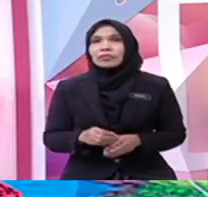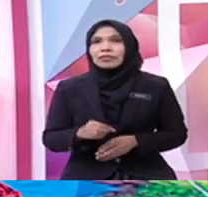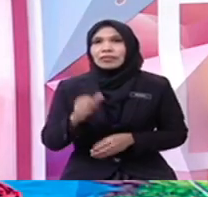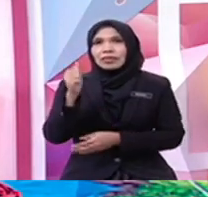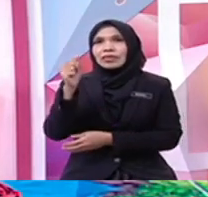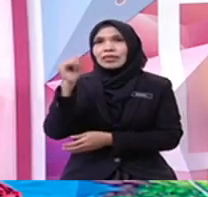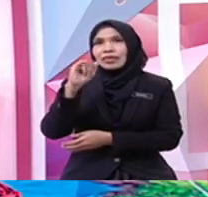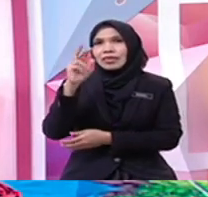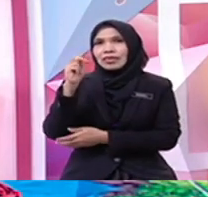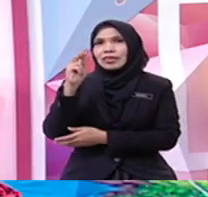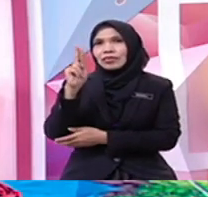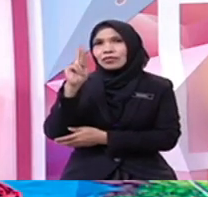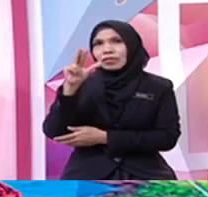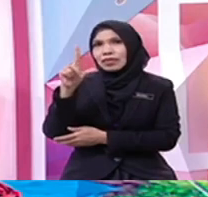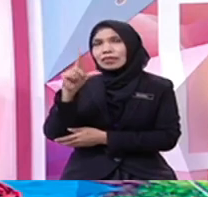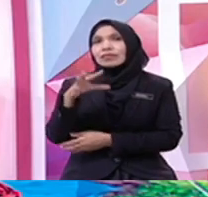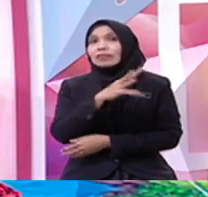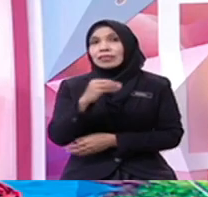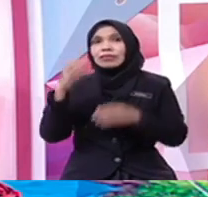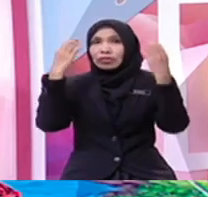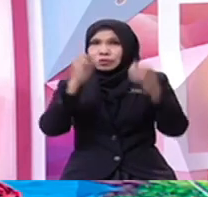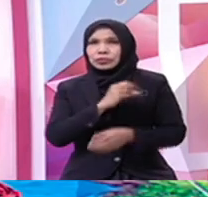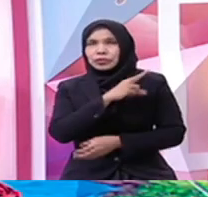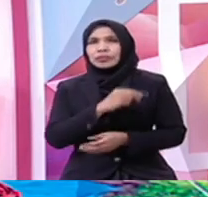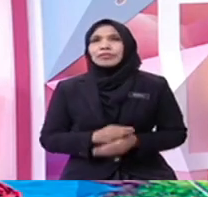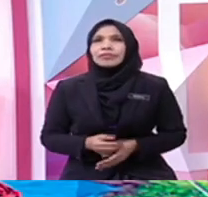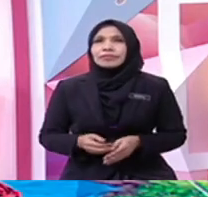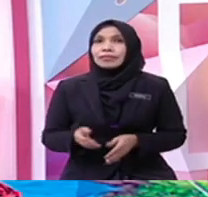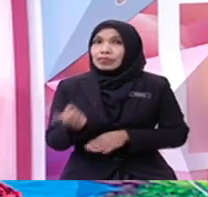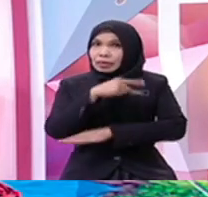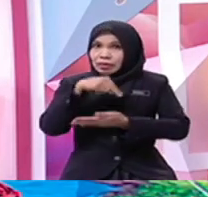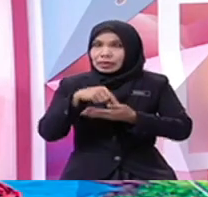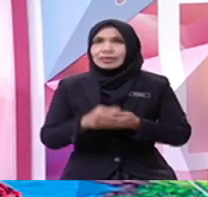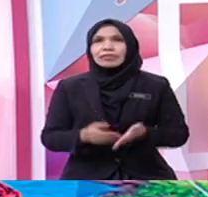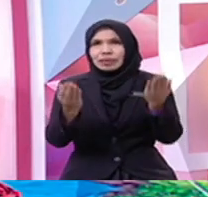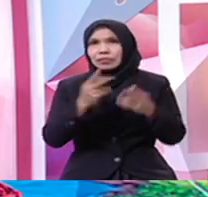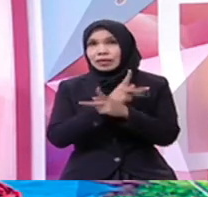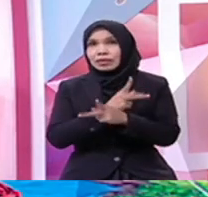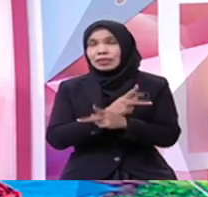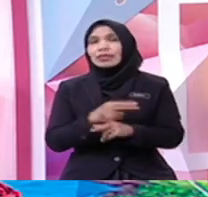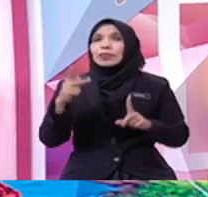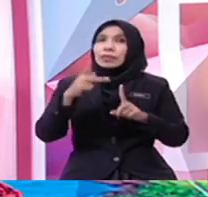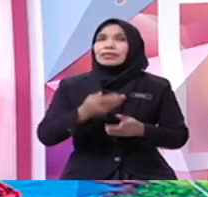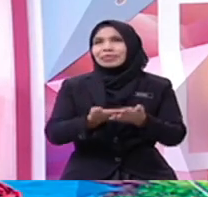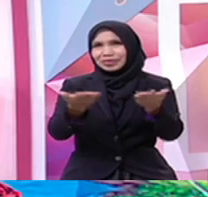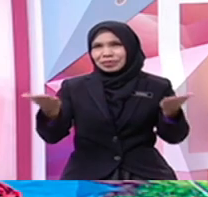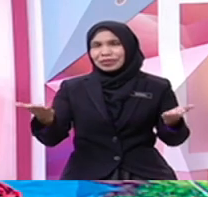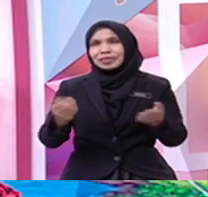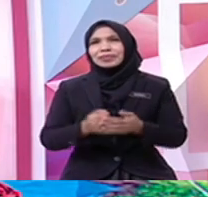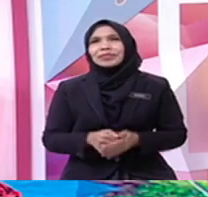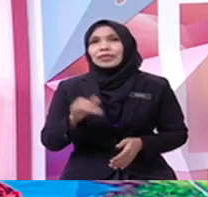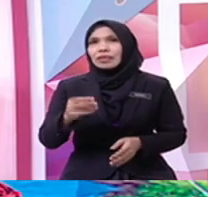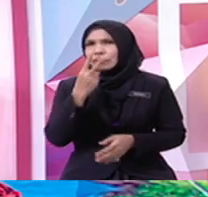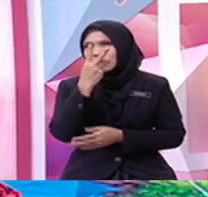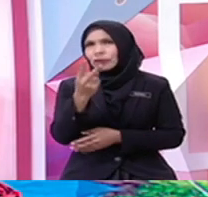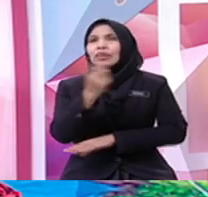searchfeed chegu suhaili Abdul Gani atas pokok setelah diberikan sama hari ini cuma kasih kalau ada menonton cikepuh rasanya tapi jangan